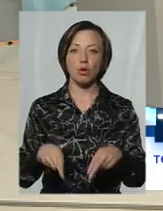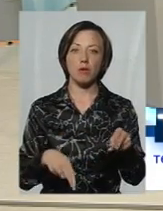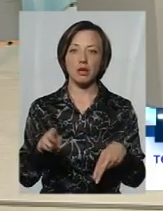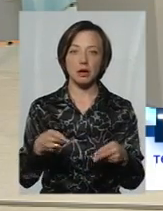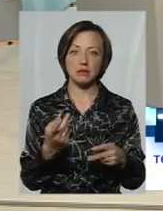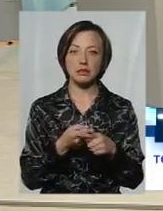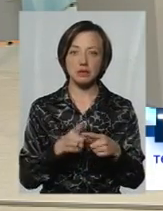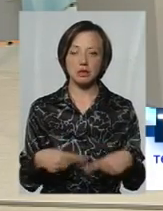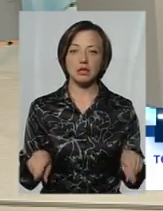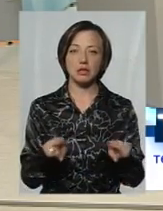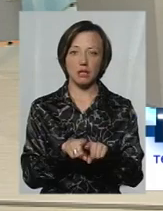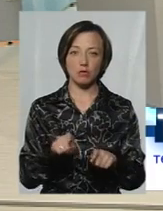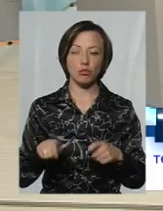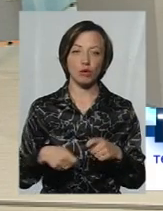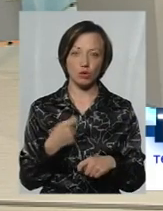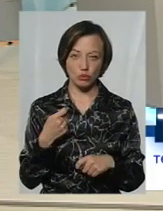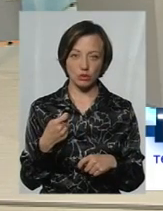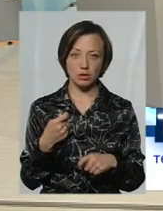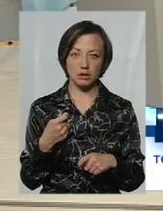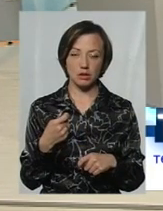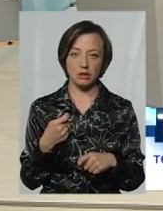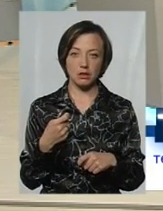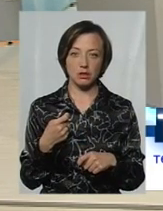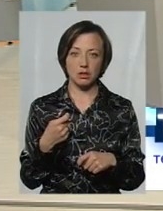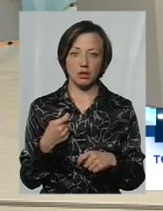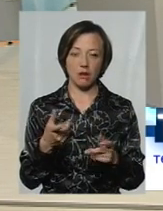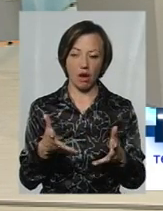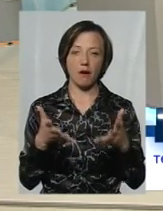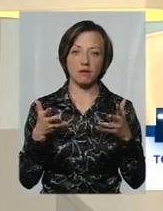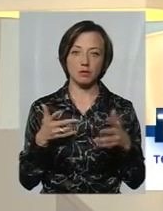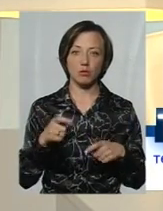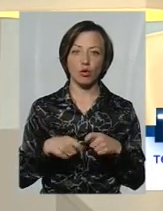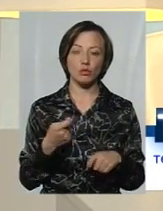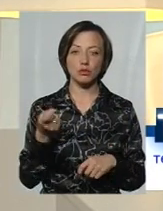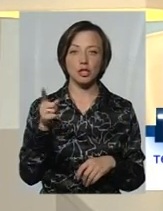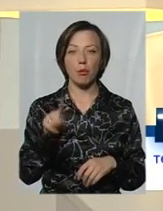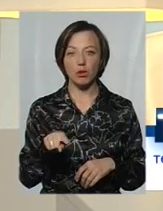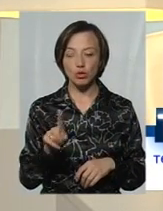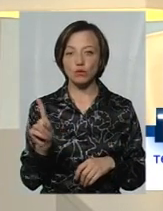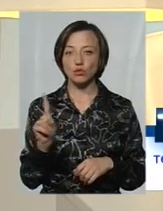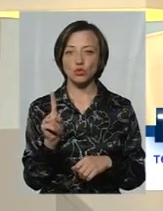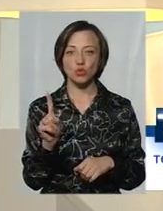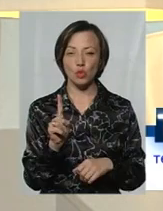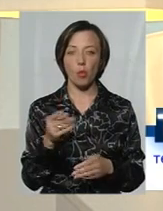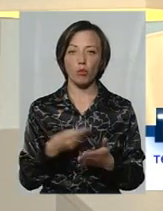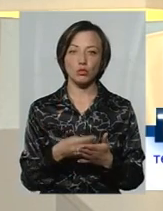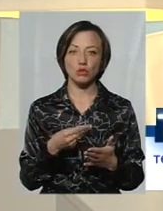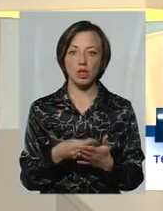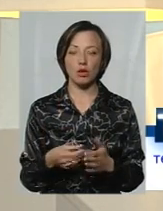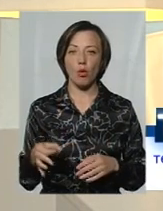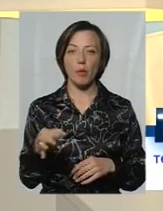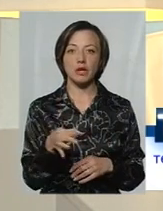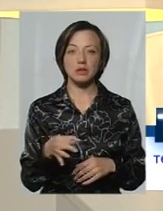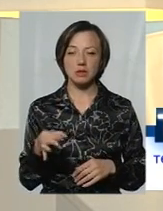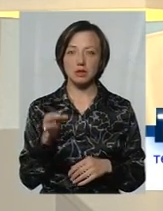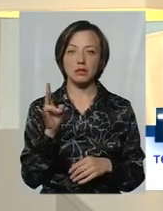це теж свого роду порушення, власне, явні порушення. При тому, що бюджет обласний